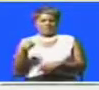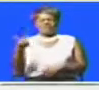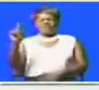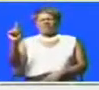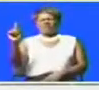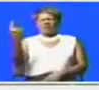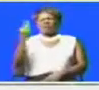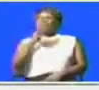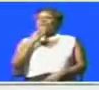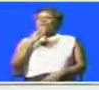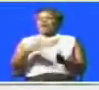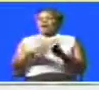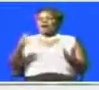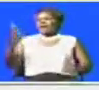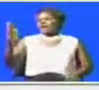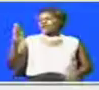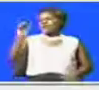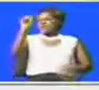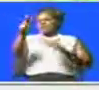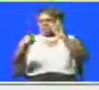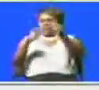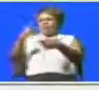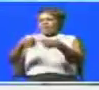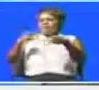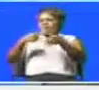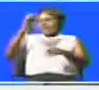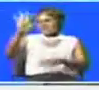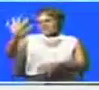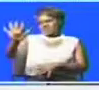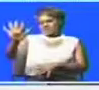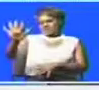ni wa kwanza wa Ingwe dhidi ya Ulinzi Stars katika kipindi cha miaka mitano kwenye ligi.